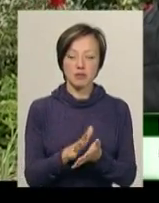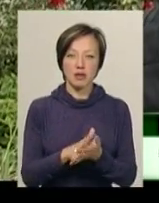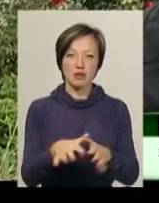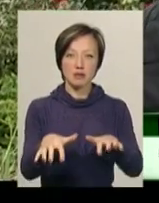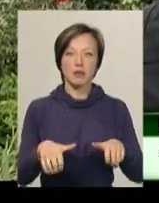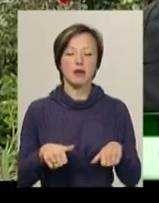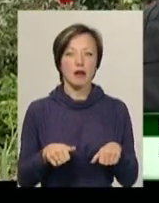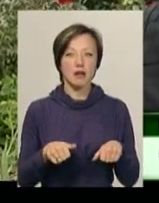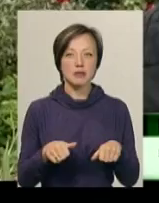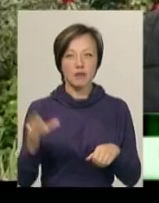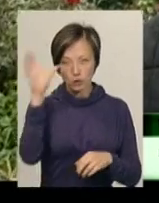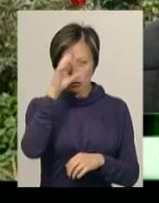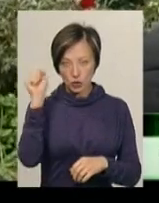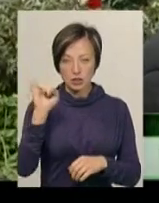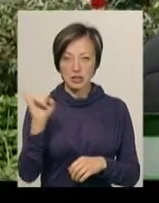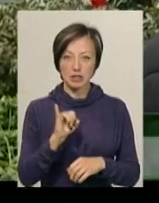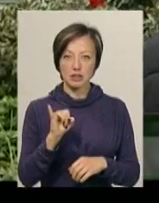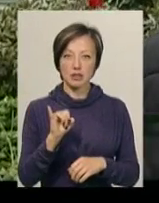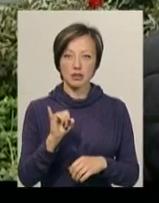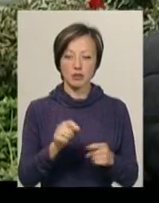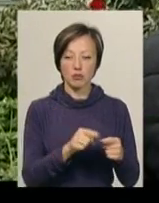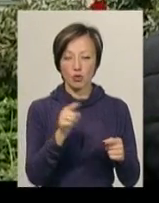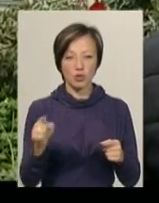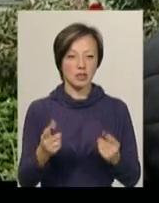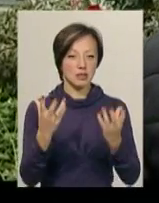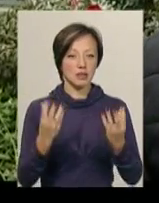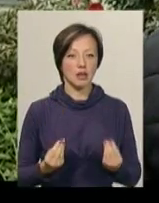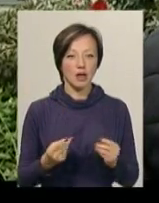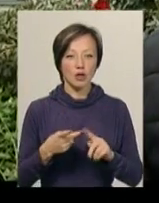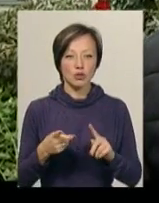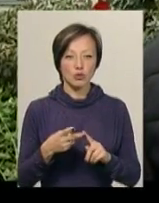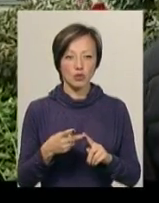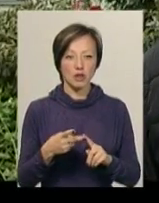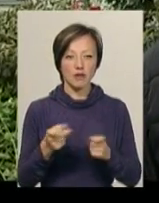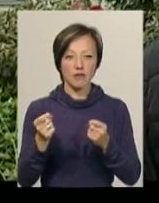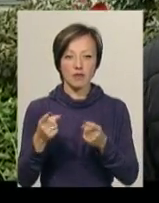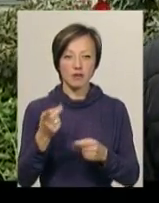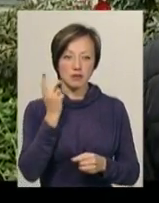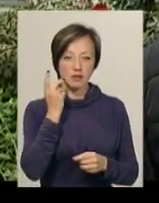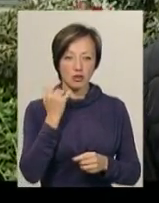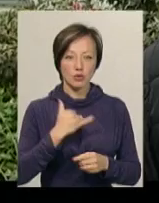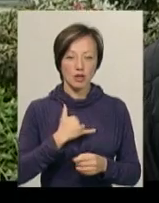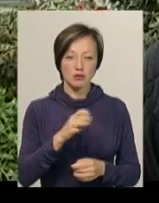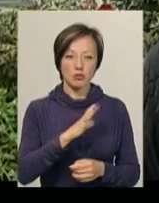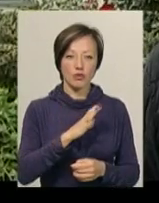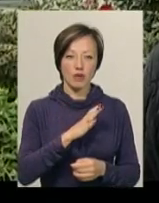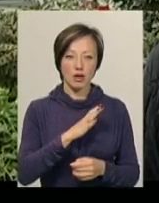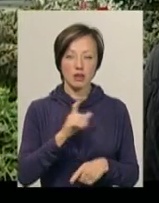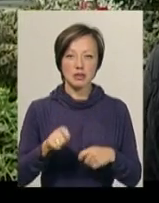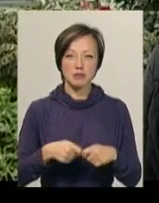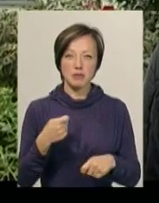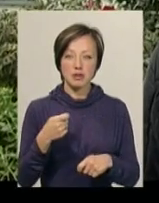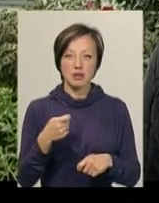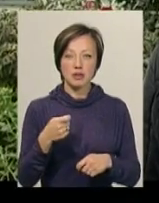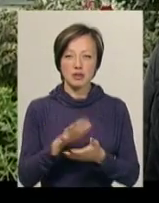забирається вночі і забирається на протязі дня. Другий вивіз, як правило, у нас буває збій по тому, таки